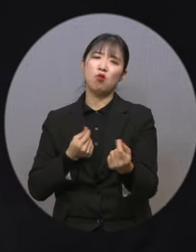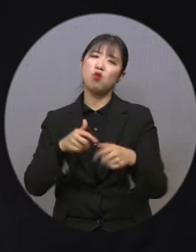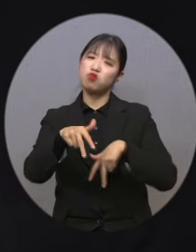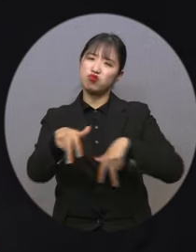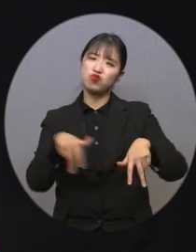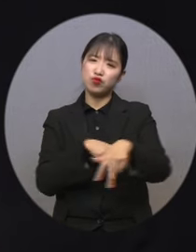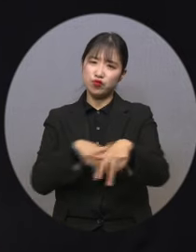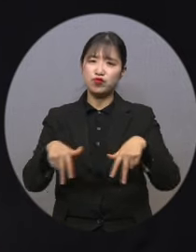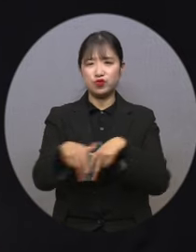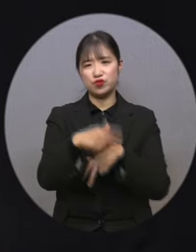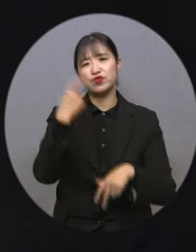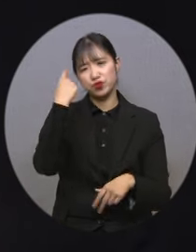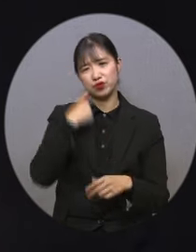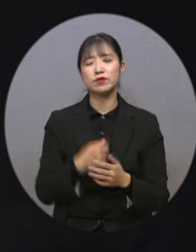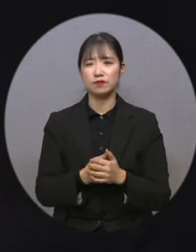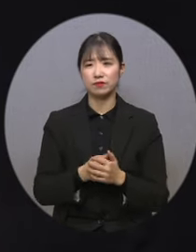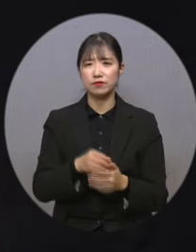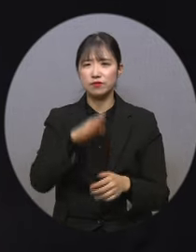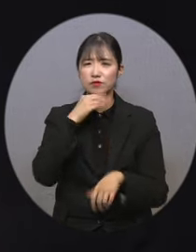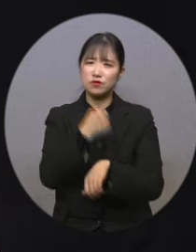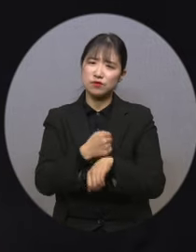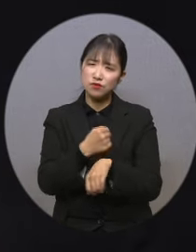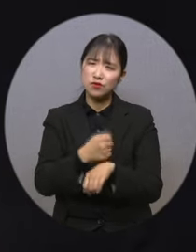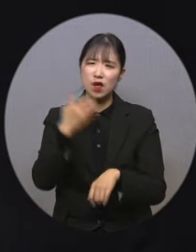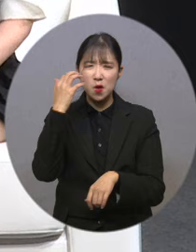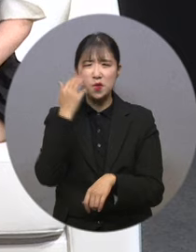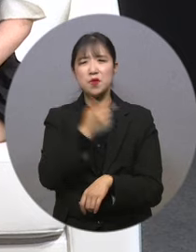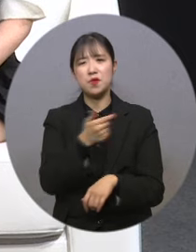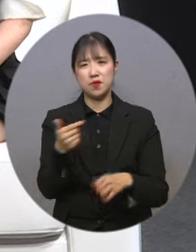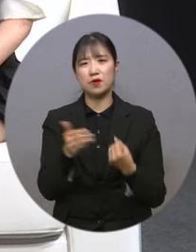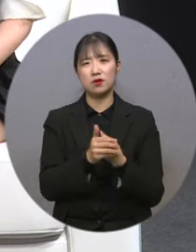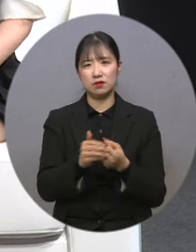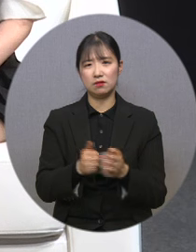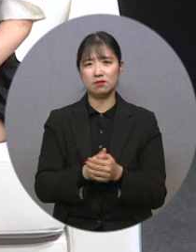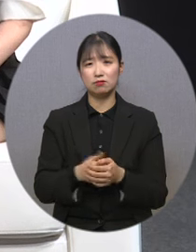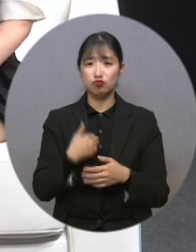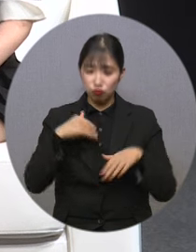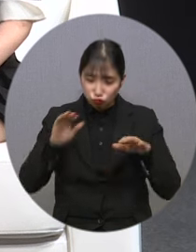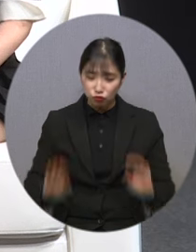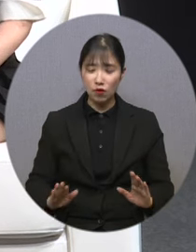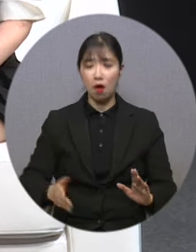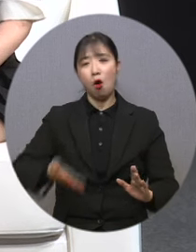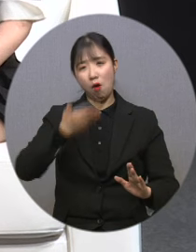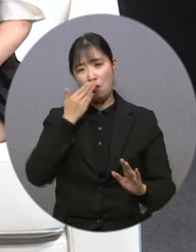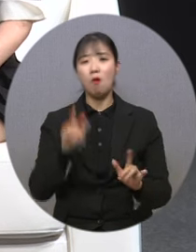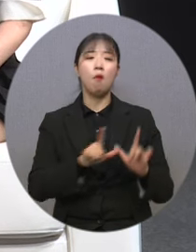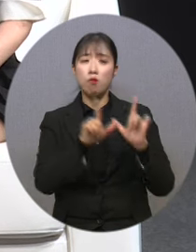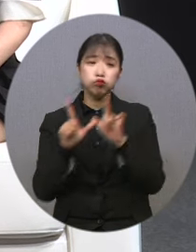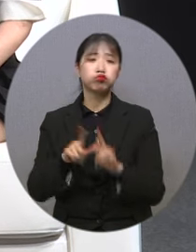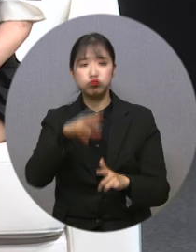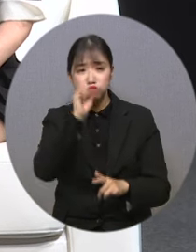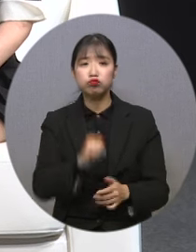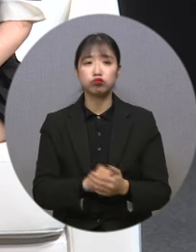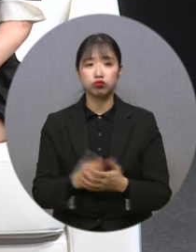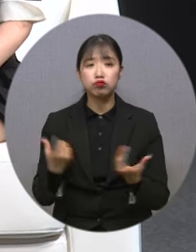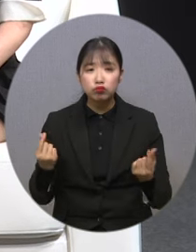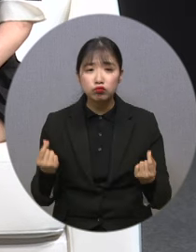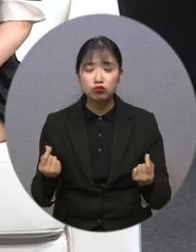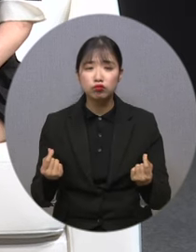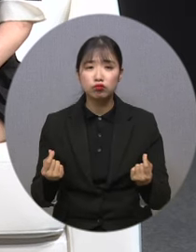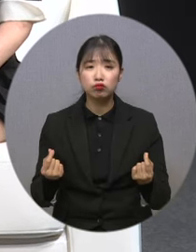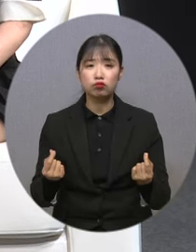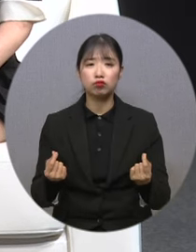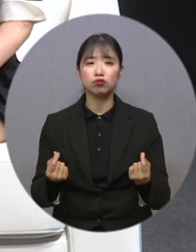일이야 너무 고생을 했기 때문에 내가 뭐 지금 밥을 먹습니까 어느 그렇지 않아요